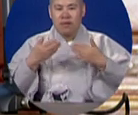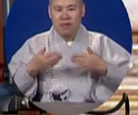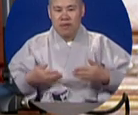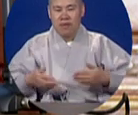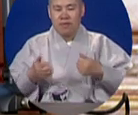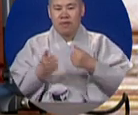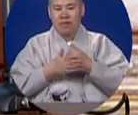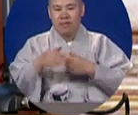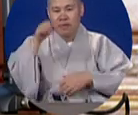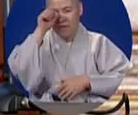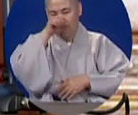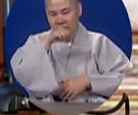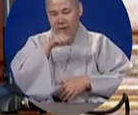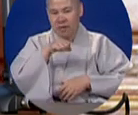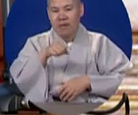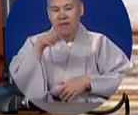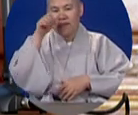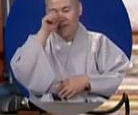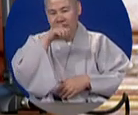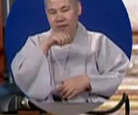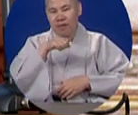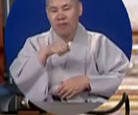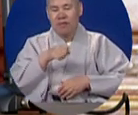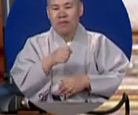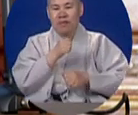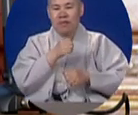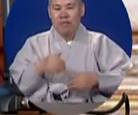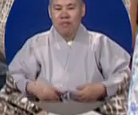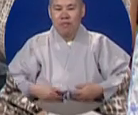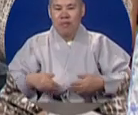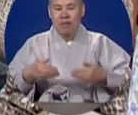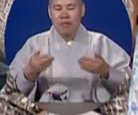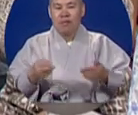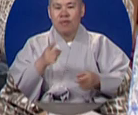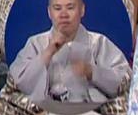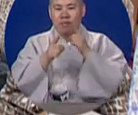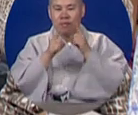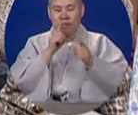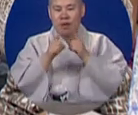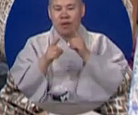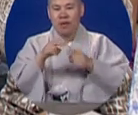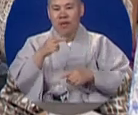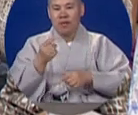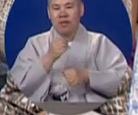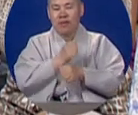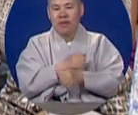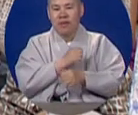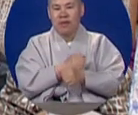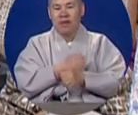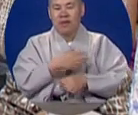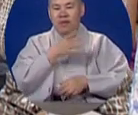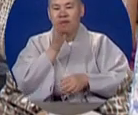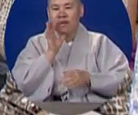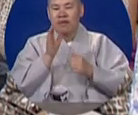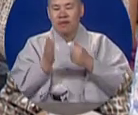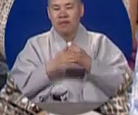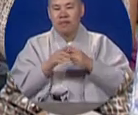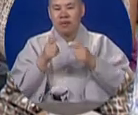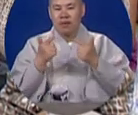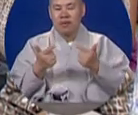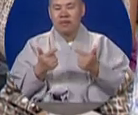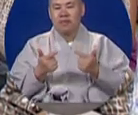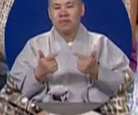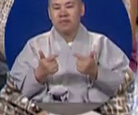그냥 솔랑 솔랑 다 해요 이게 꼭 치매가 와서 하는 게 아닙니다 그러다가